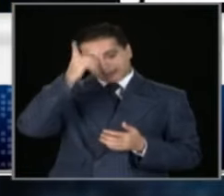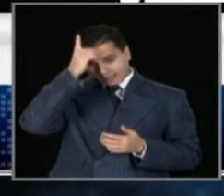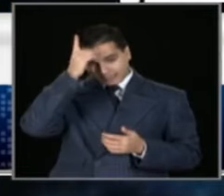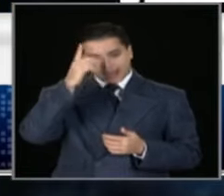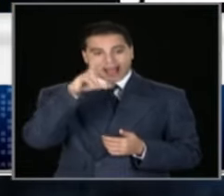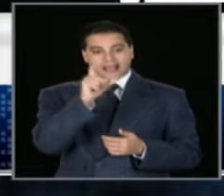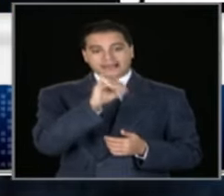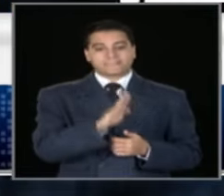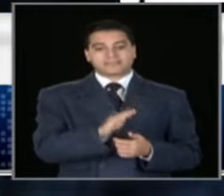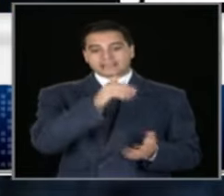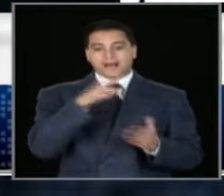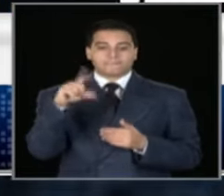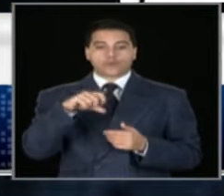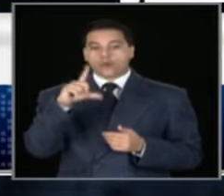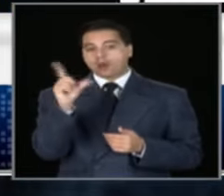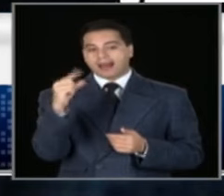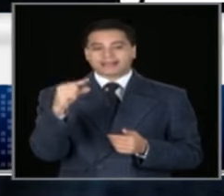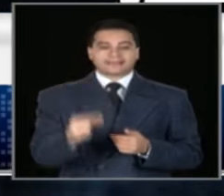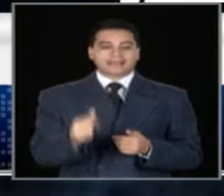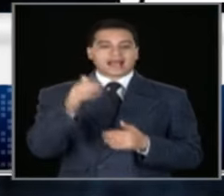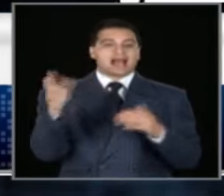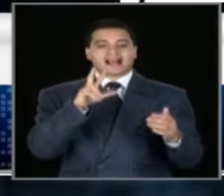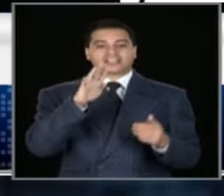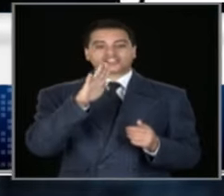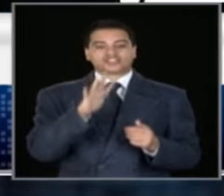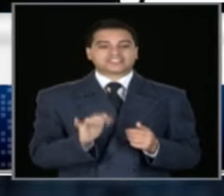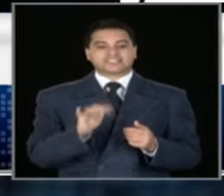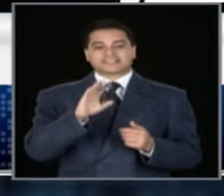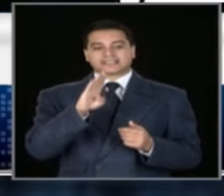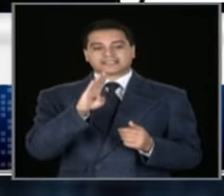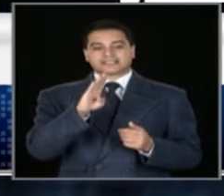المانيا، النمسا، هولندا، تشيك.